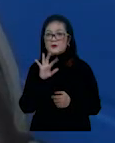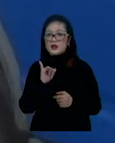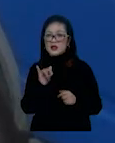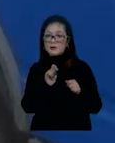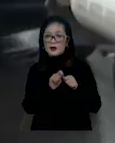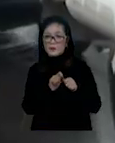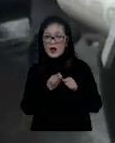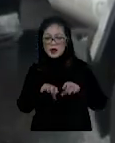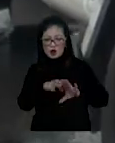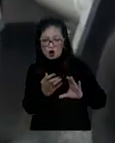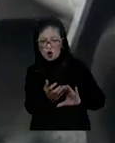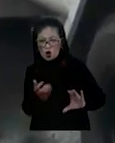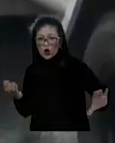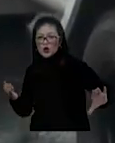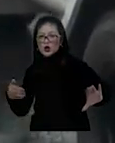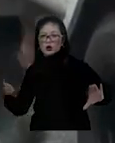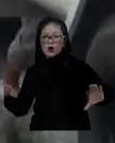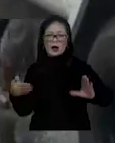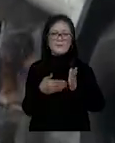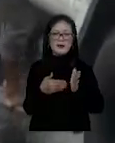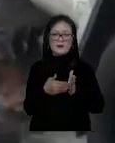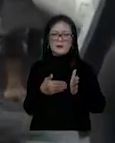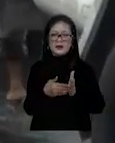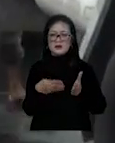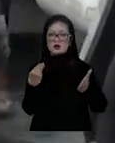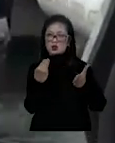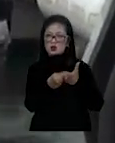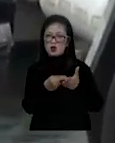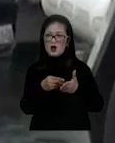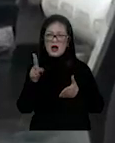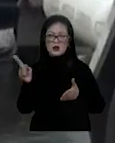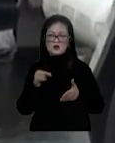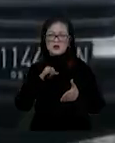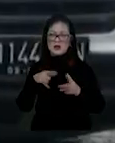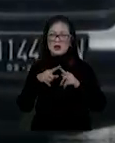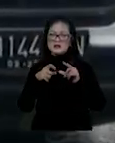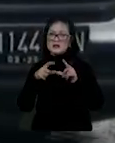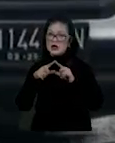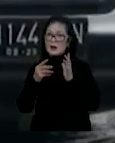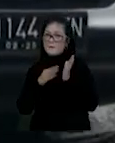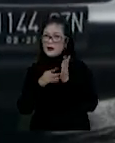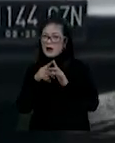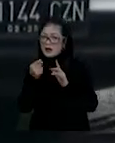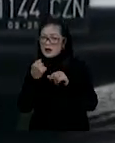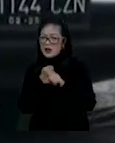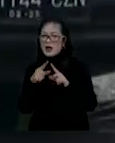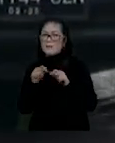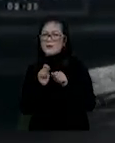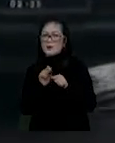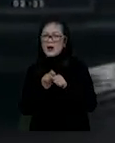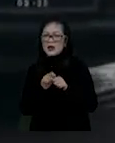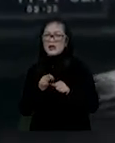gorong-gorong tersumbat di pintu tol Bitung dilakukan Jasa Marga sebagai pengelola tol dinilai belum maksimal. Pasalnya banjir setinggi